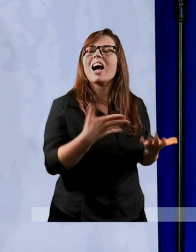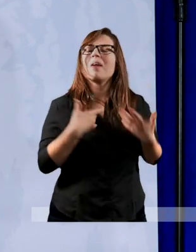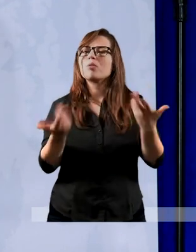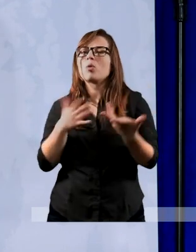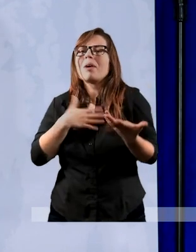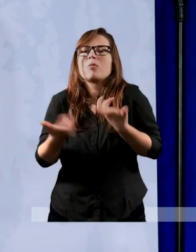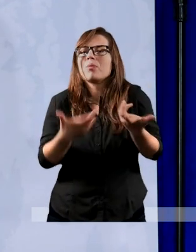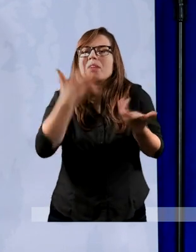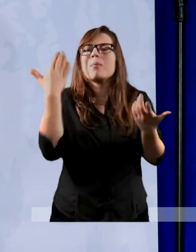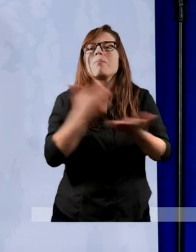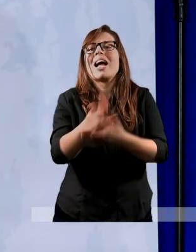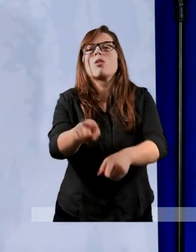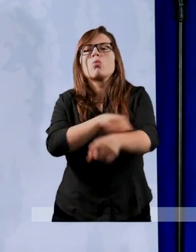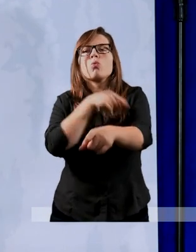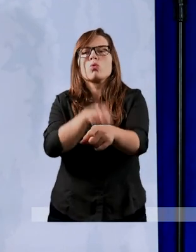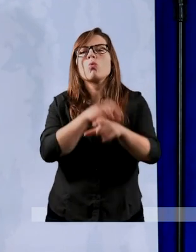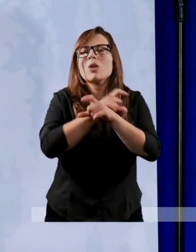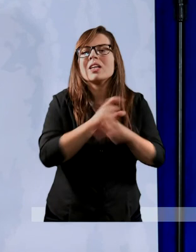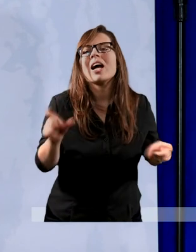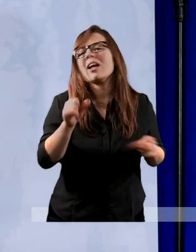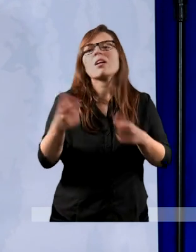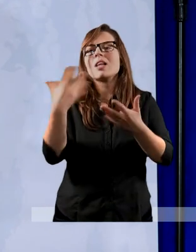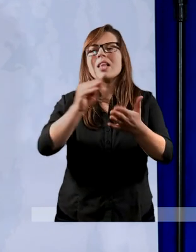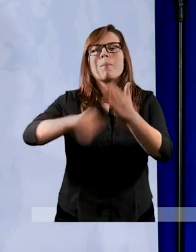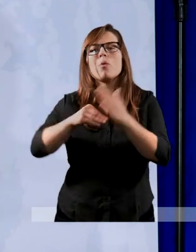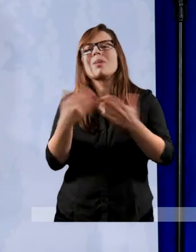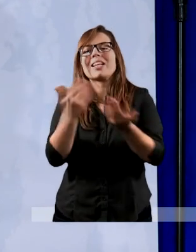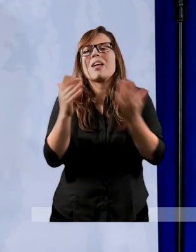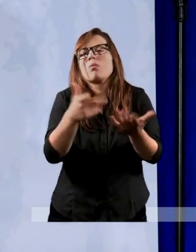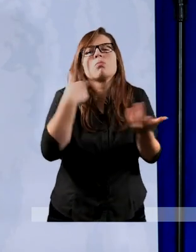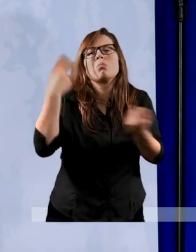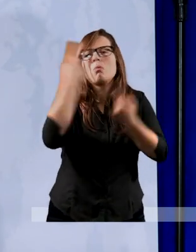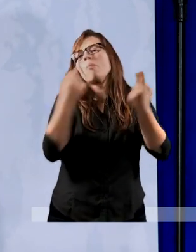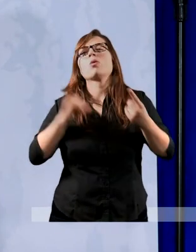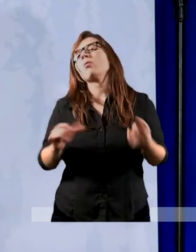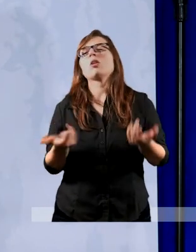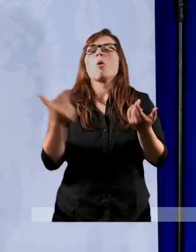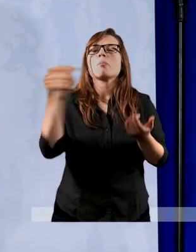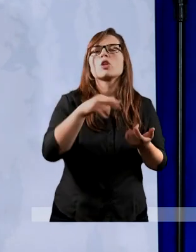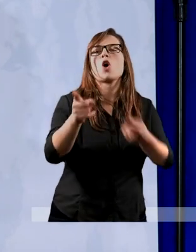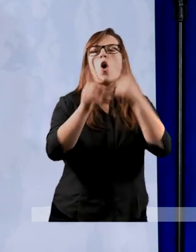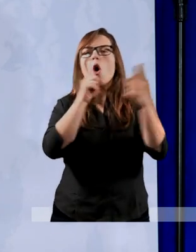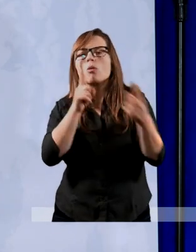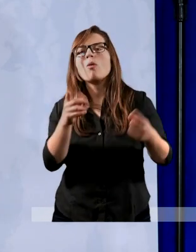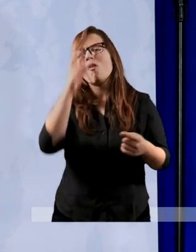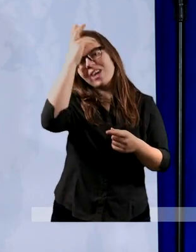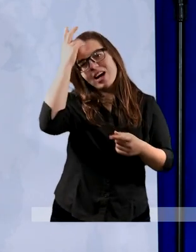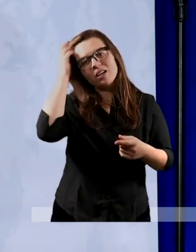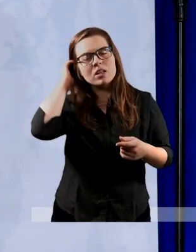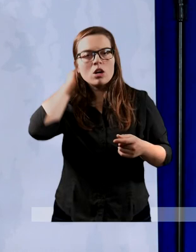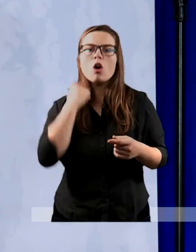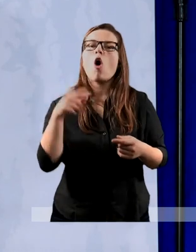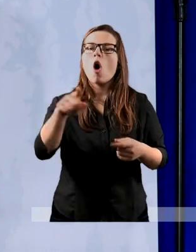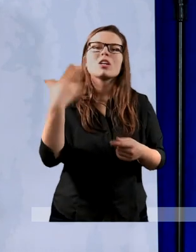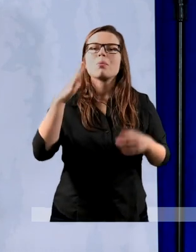Pamiętam, jak przez długi czas uczestniczyłam w próbach, nawet nie podpisując scenariusza, bo pomyślałam, pewnie jak przyjdzie do rozmowy o